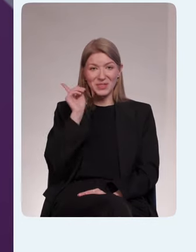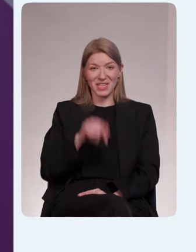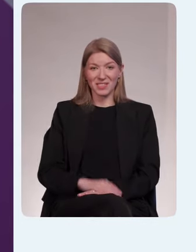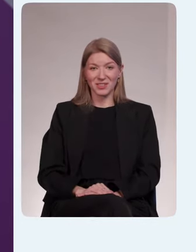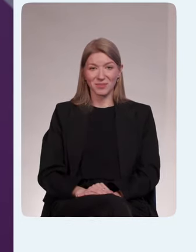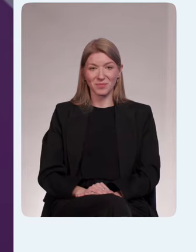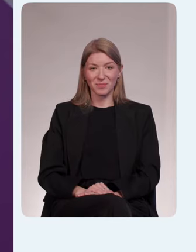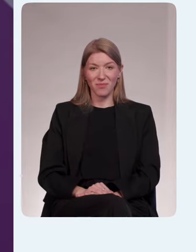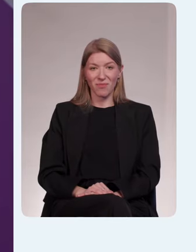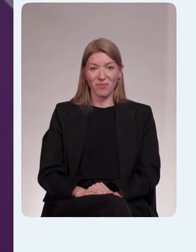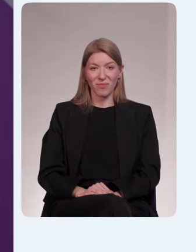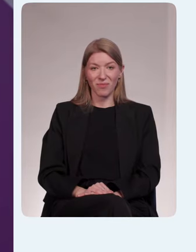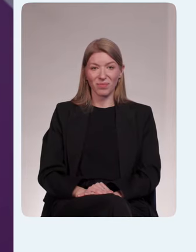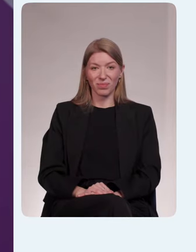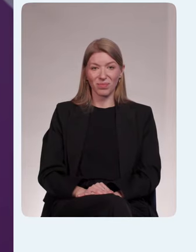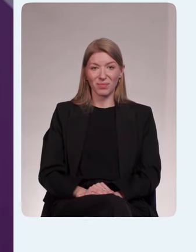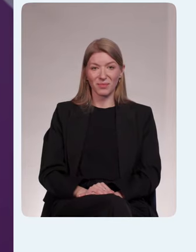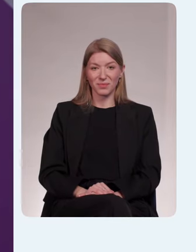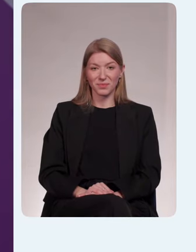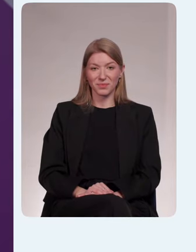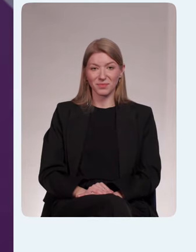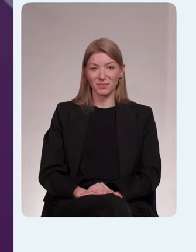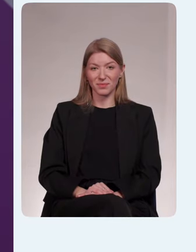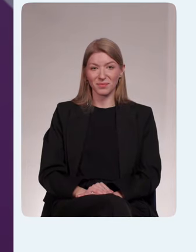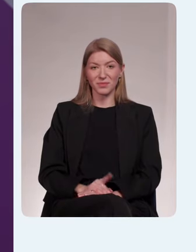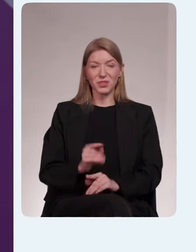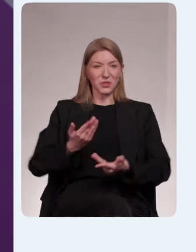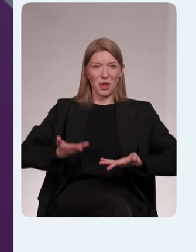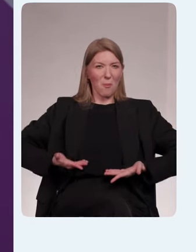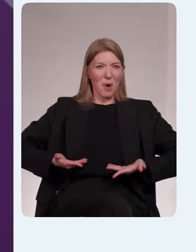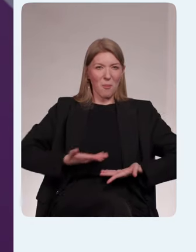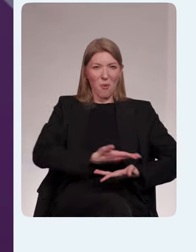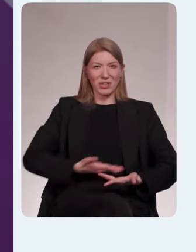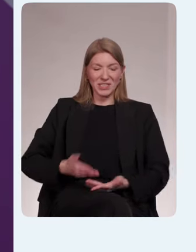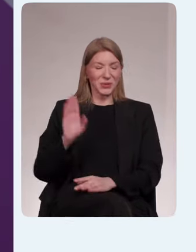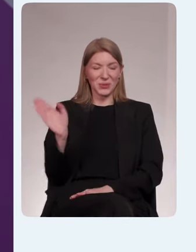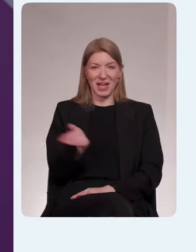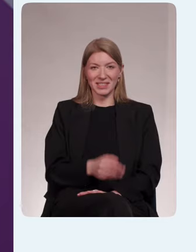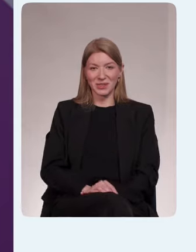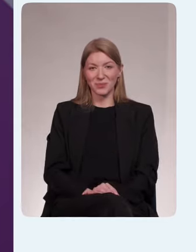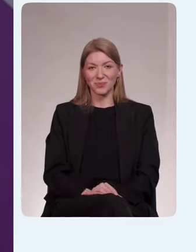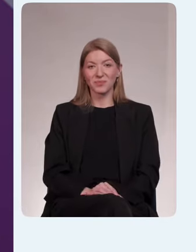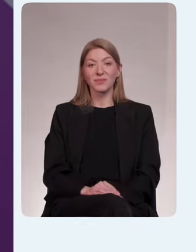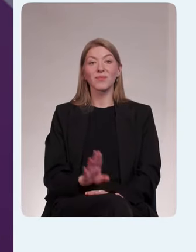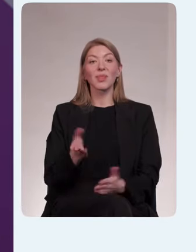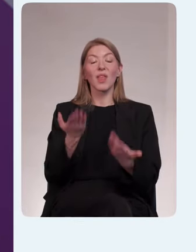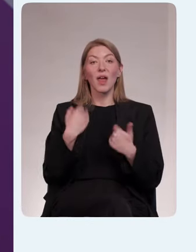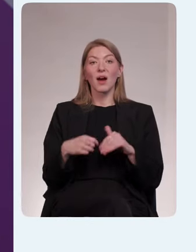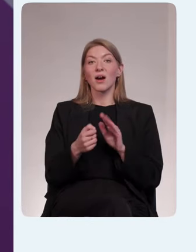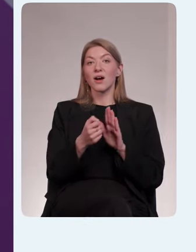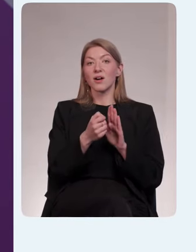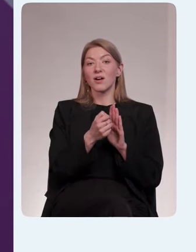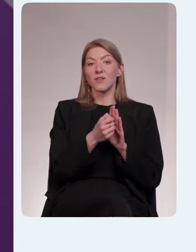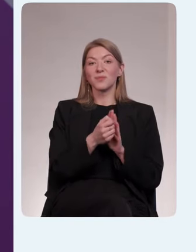что? Ну, по пояс мне. Нормально. И 17 лет.